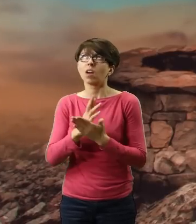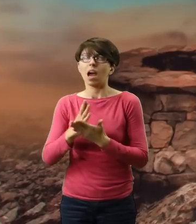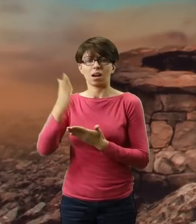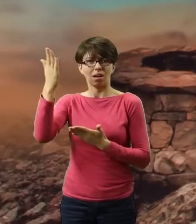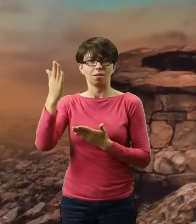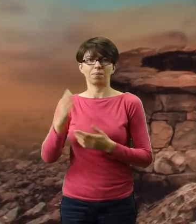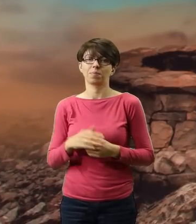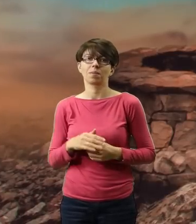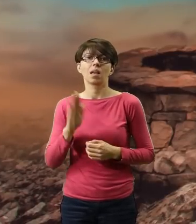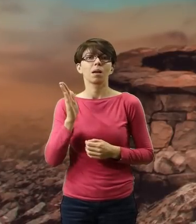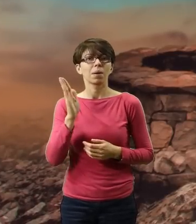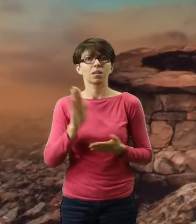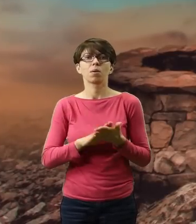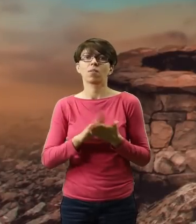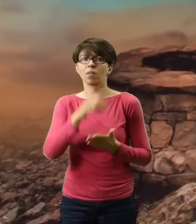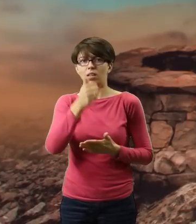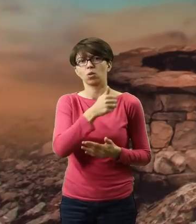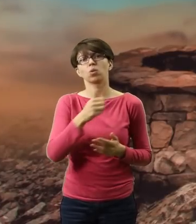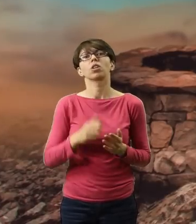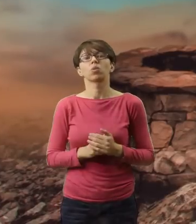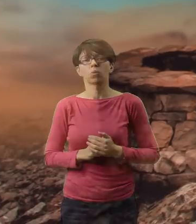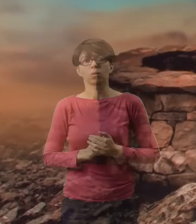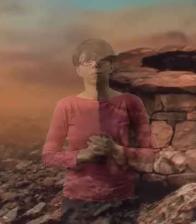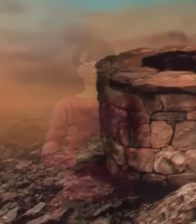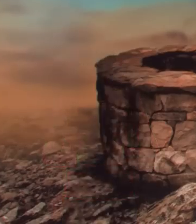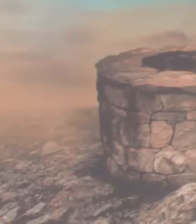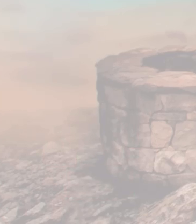pana Niech będzie pochwalony Jezus